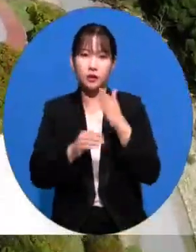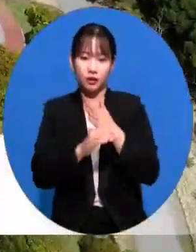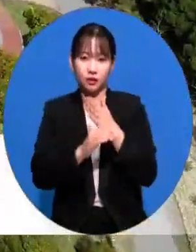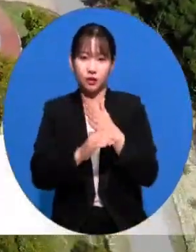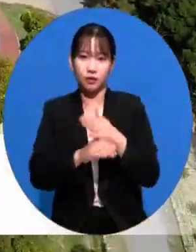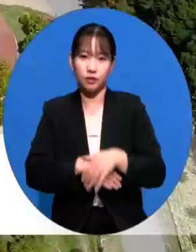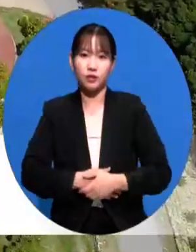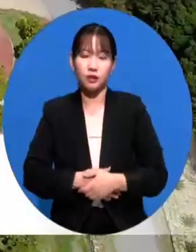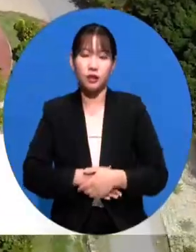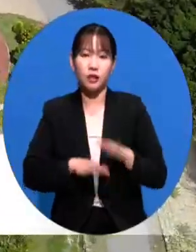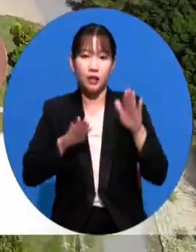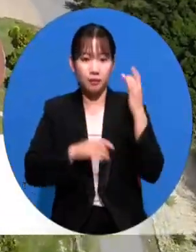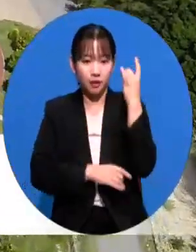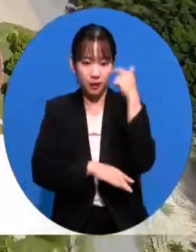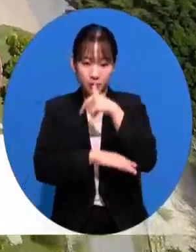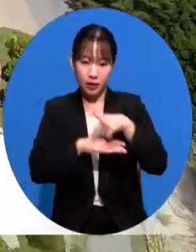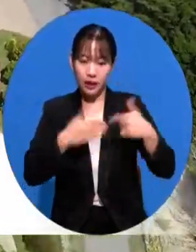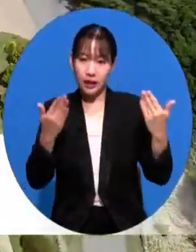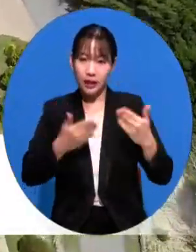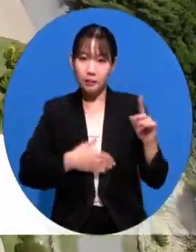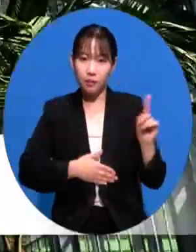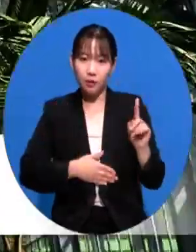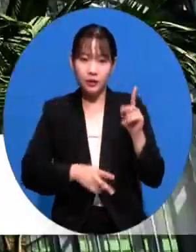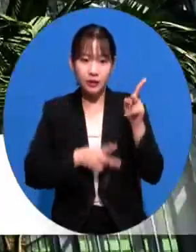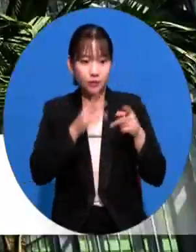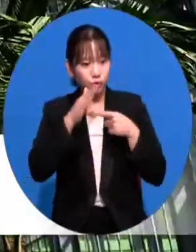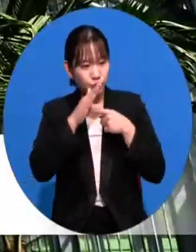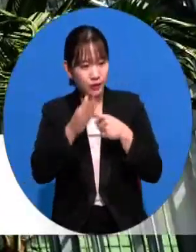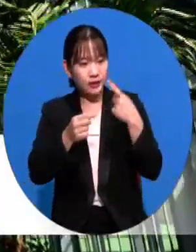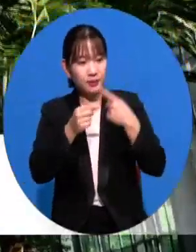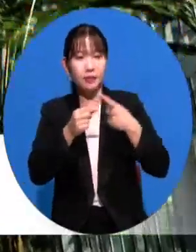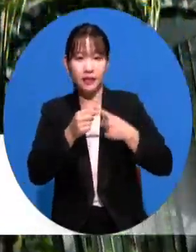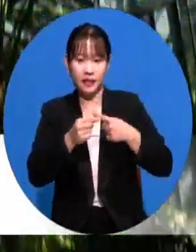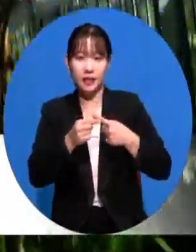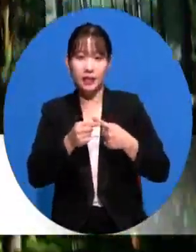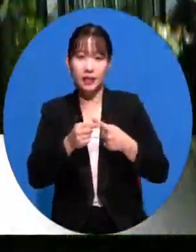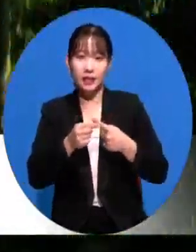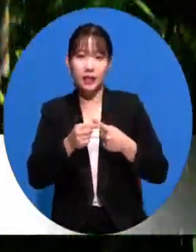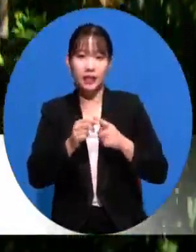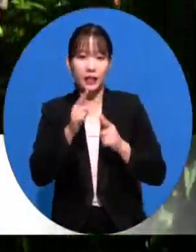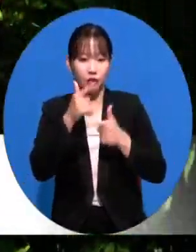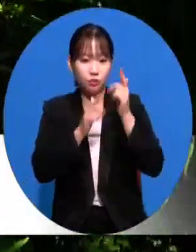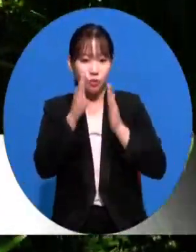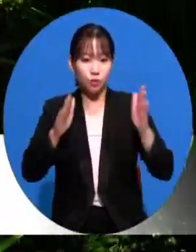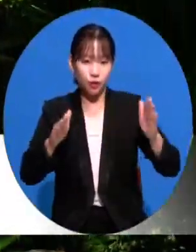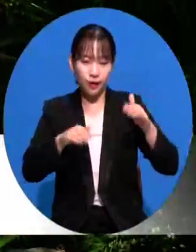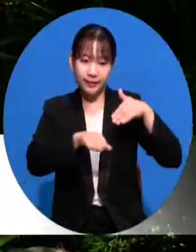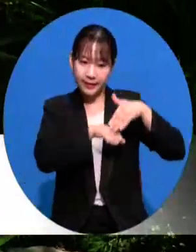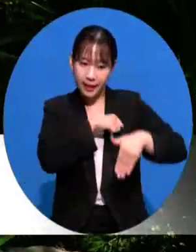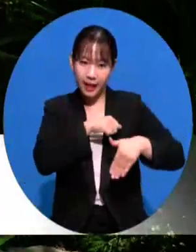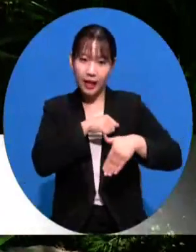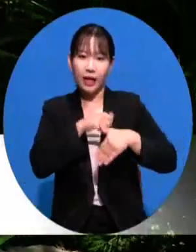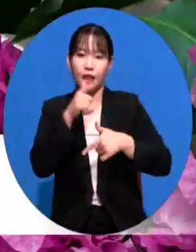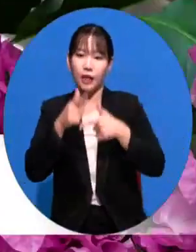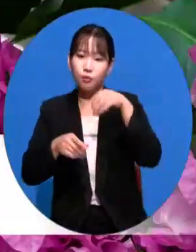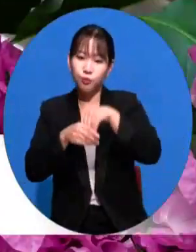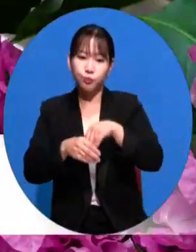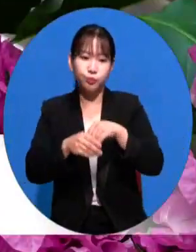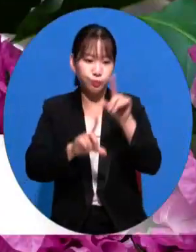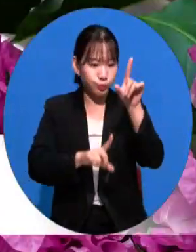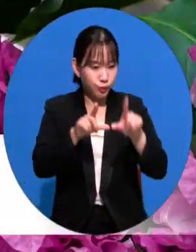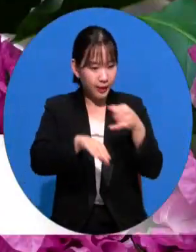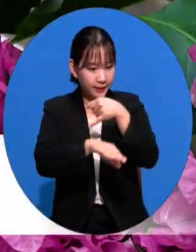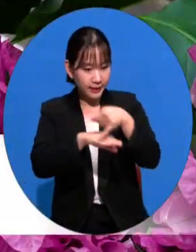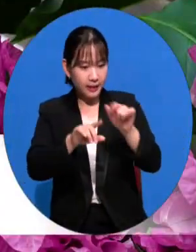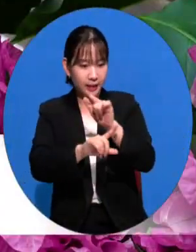이번 기본계획 용역은 사업 추진의 첫 단축격으로 수목원 콘셉트와 배치된 사업 전반을